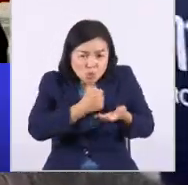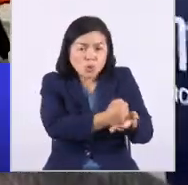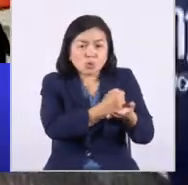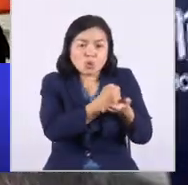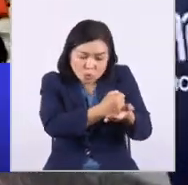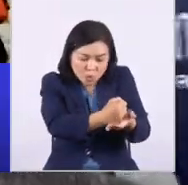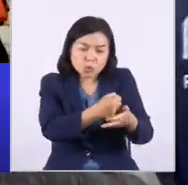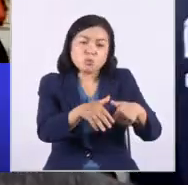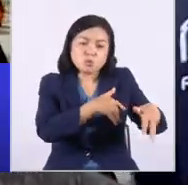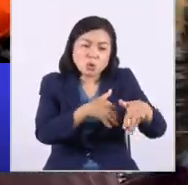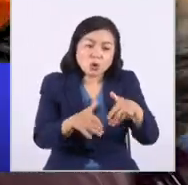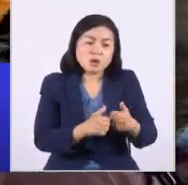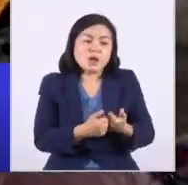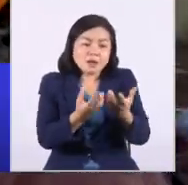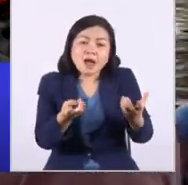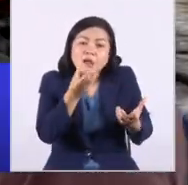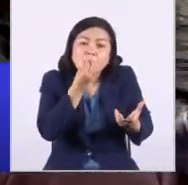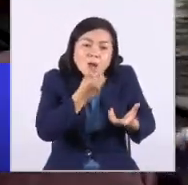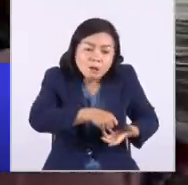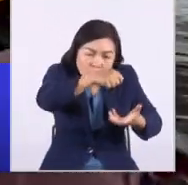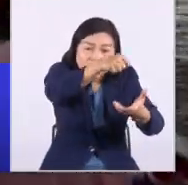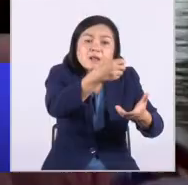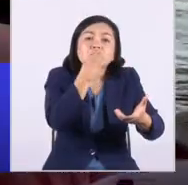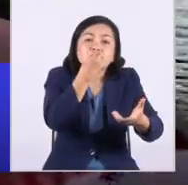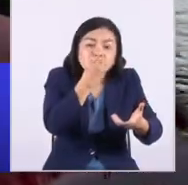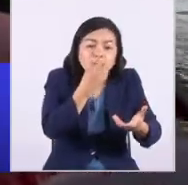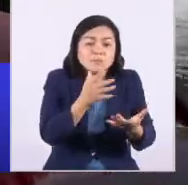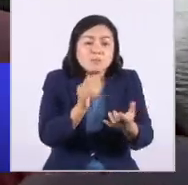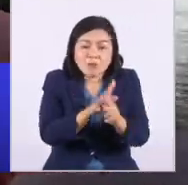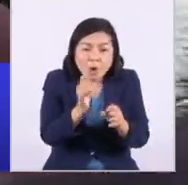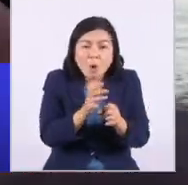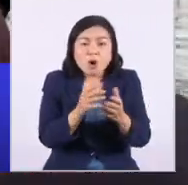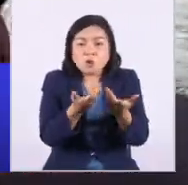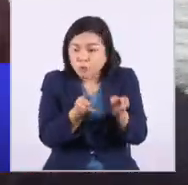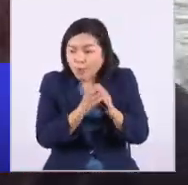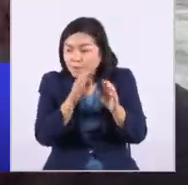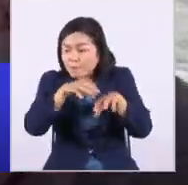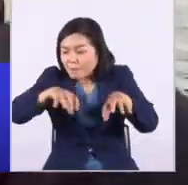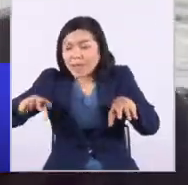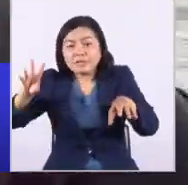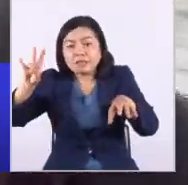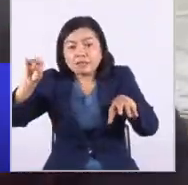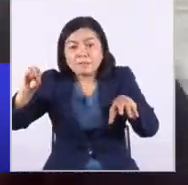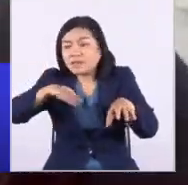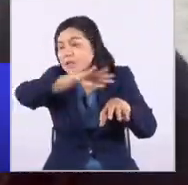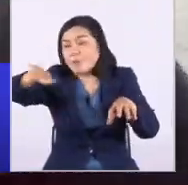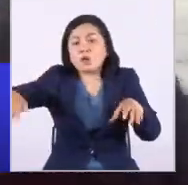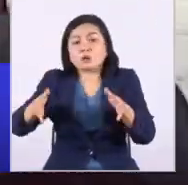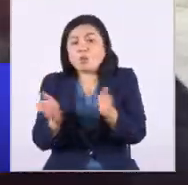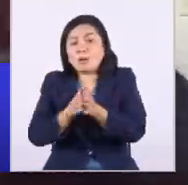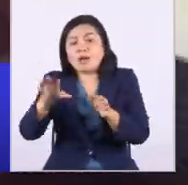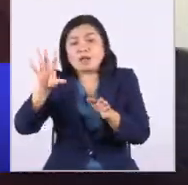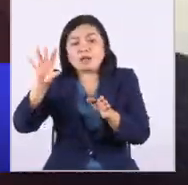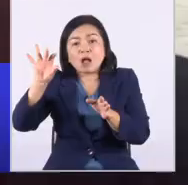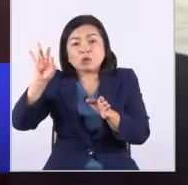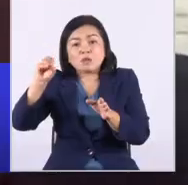วิถีทางลงไปส่งข้าวส่งน้ำให้ถึงที่ไม่ใช่แค่นั้น70ครัวเรือนจาก90ครัวเรือนในพื้นที่นี้เขาเดือดร้อ